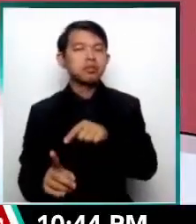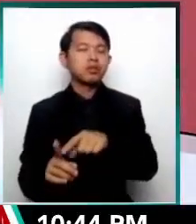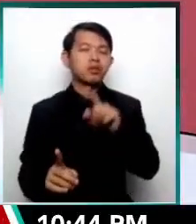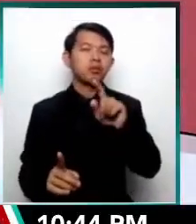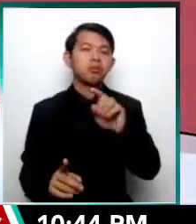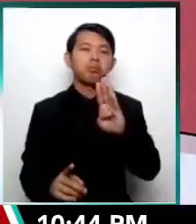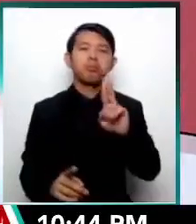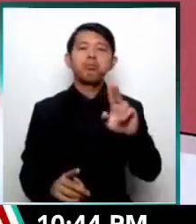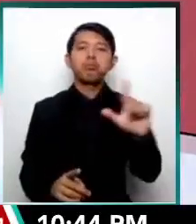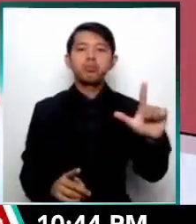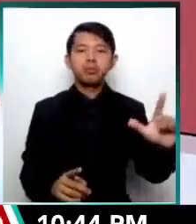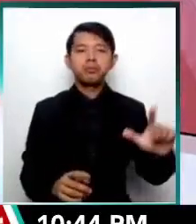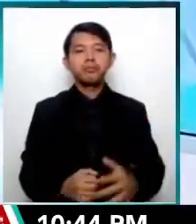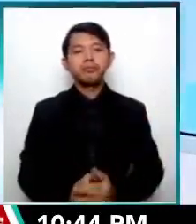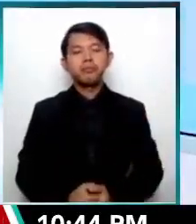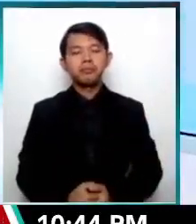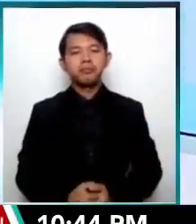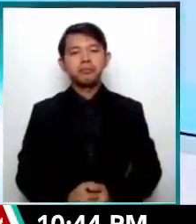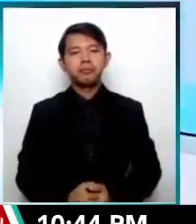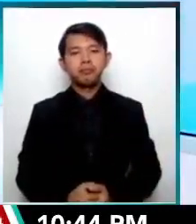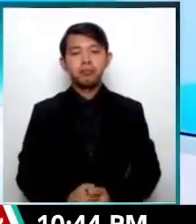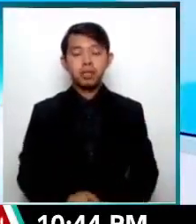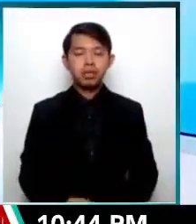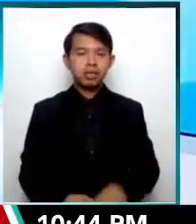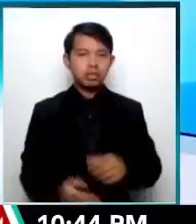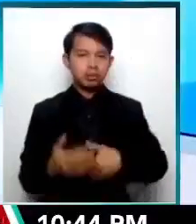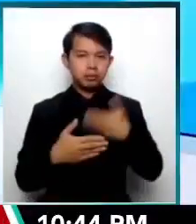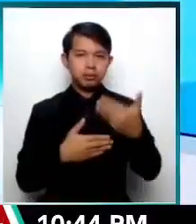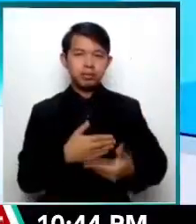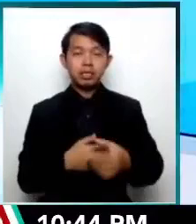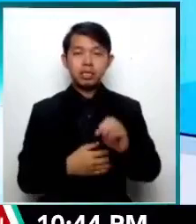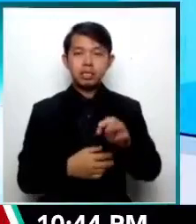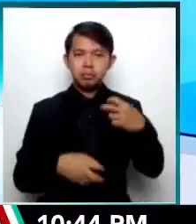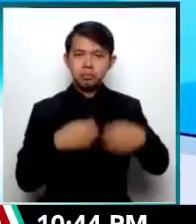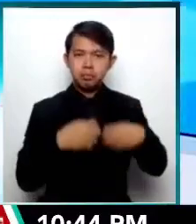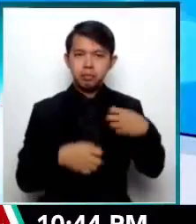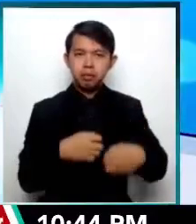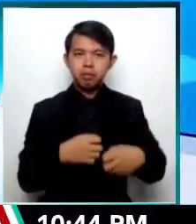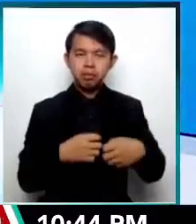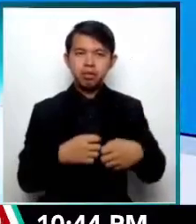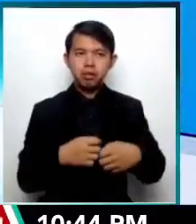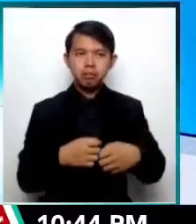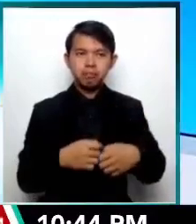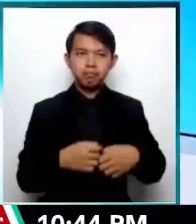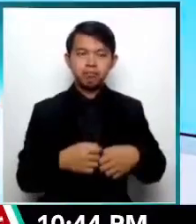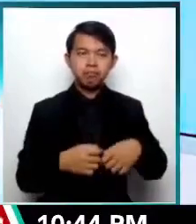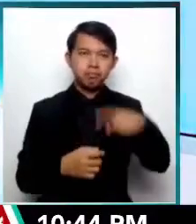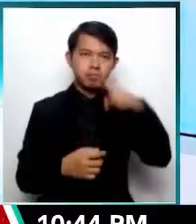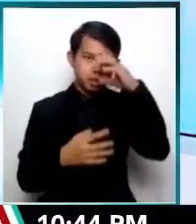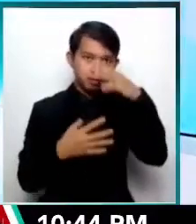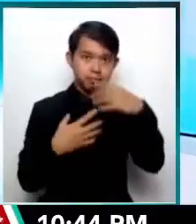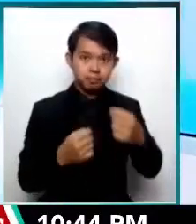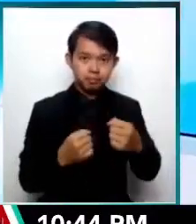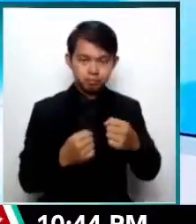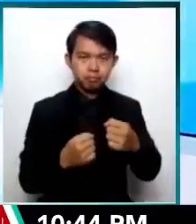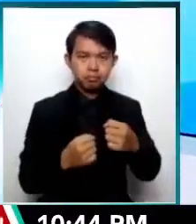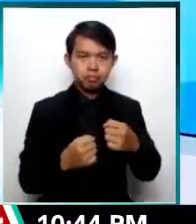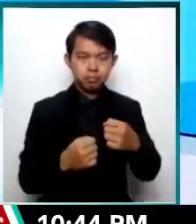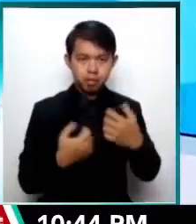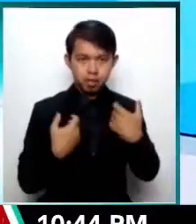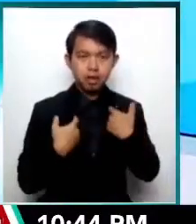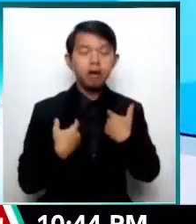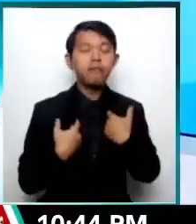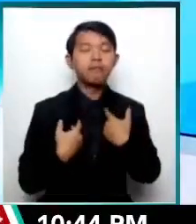Kung nakararanas ng problema sa mental health, makatutulong daw ang pagtakbo o jogging na may parehong benepisyo raw sa gamot ayon sa